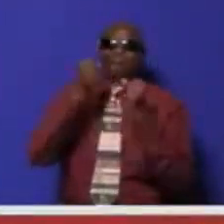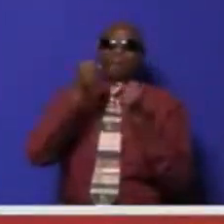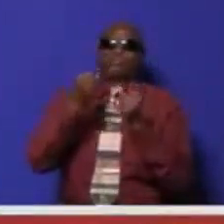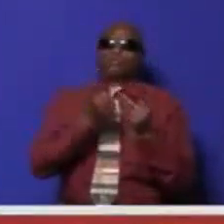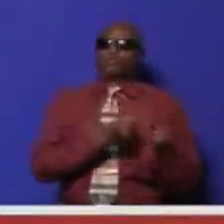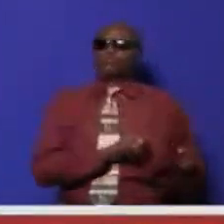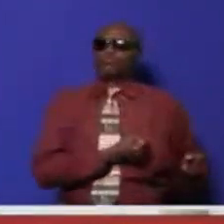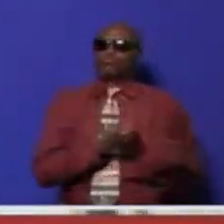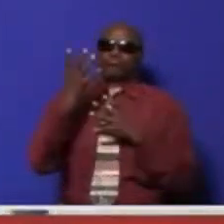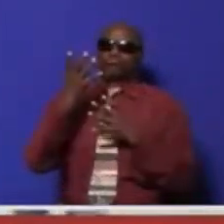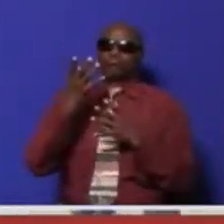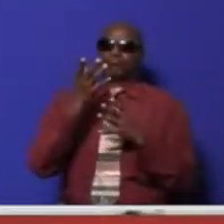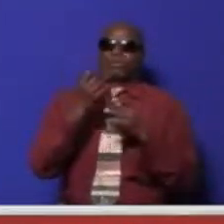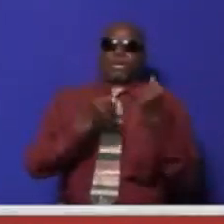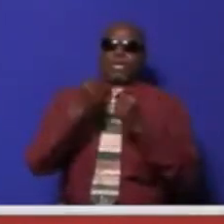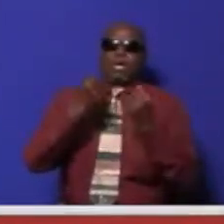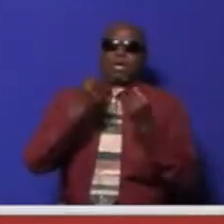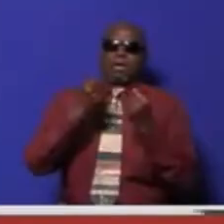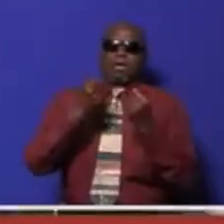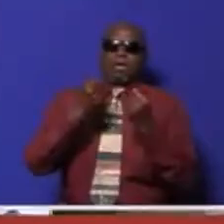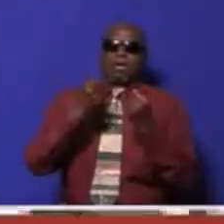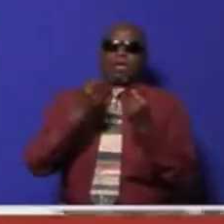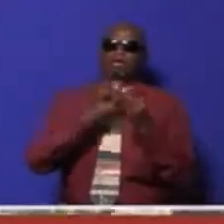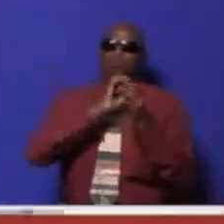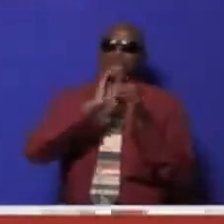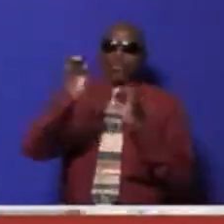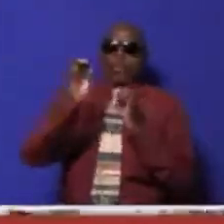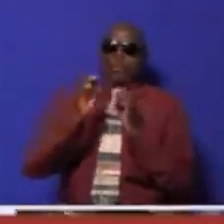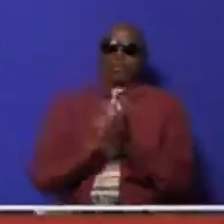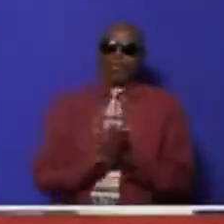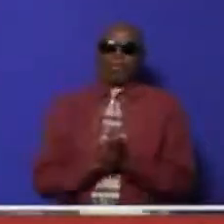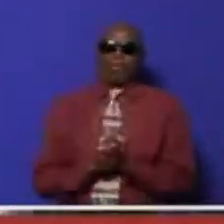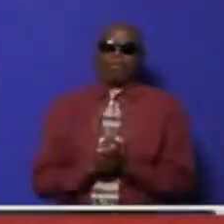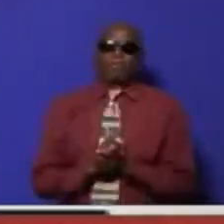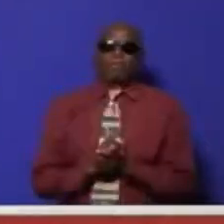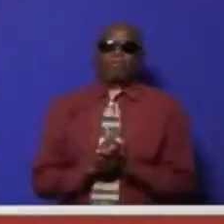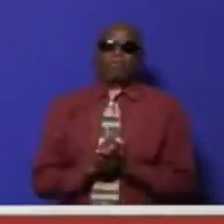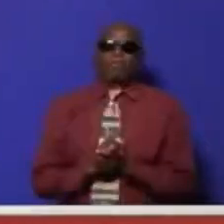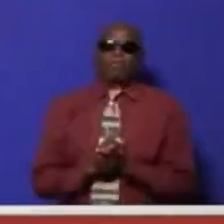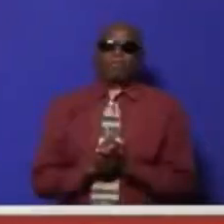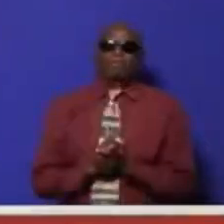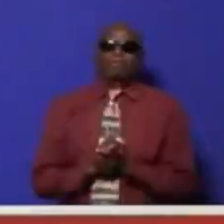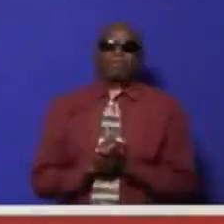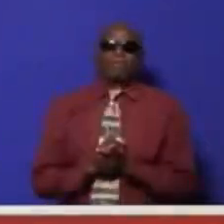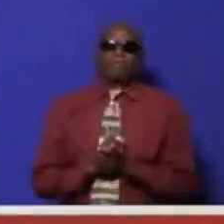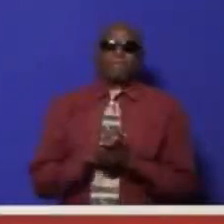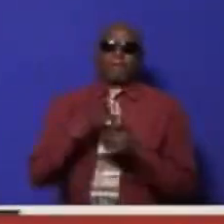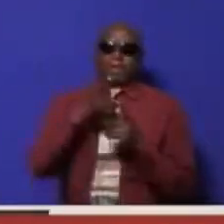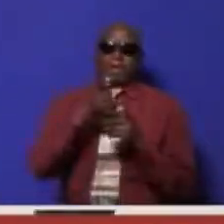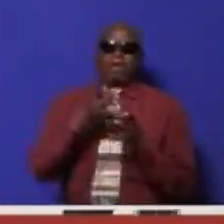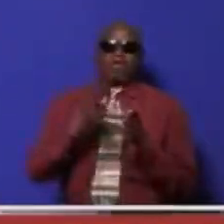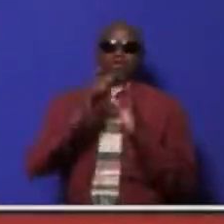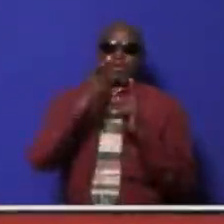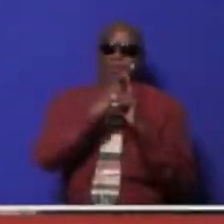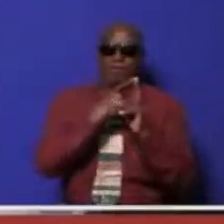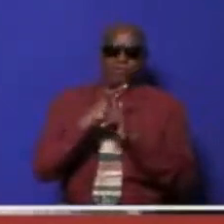nje ya gari la polisi lililokuwa likiendeshwa kwa kasi. Ndivyo hali ilivyo kwenye barabara tofauti jijini Nairobi,